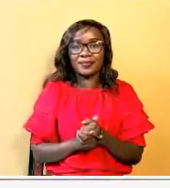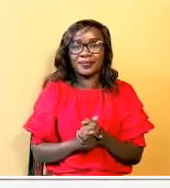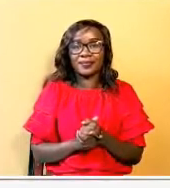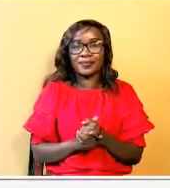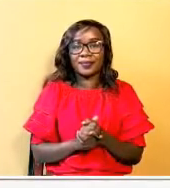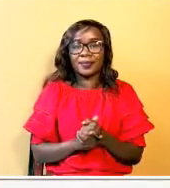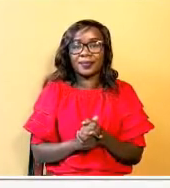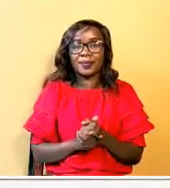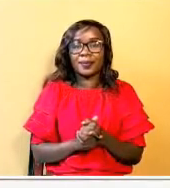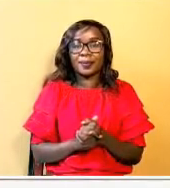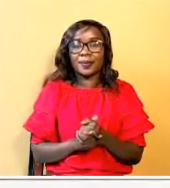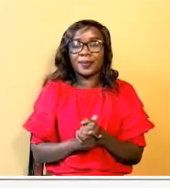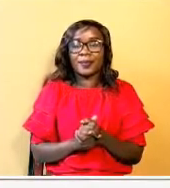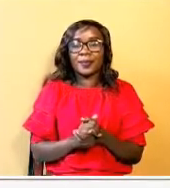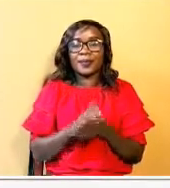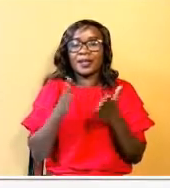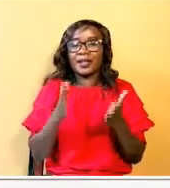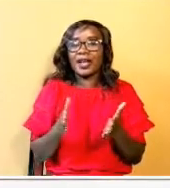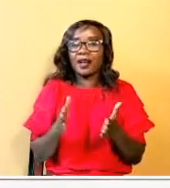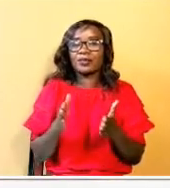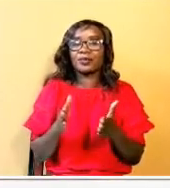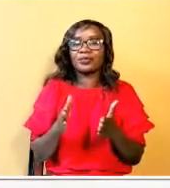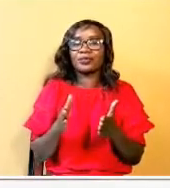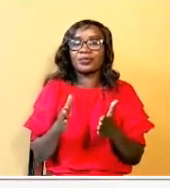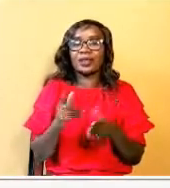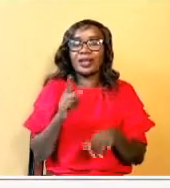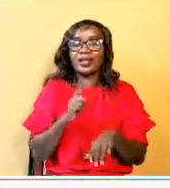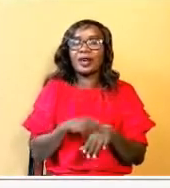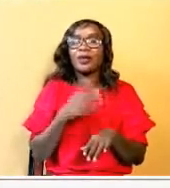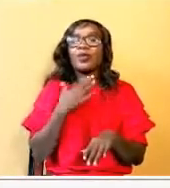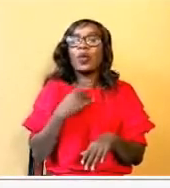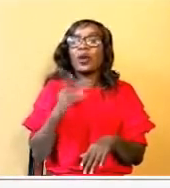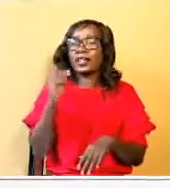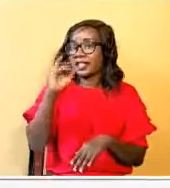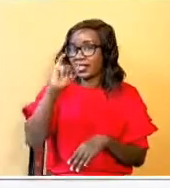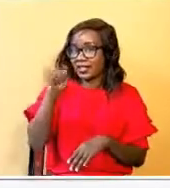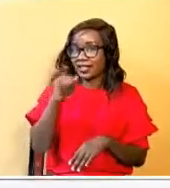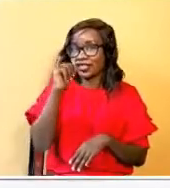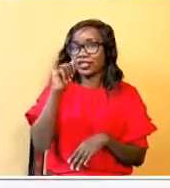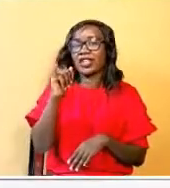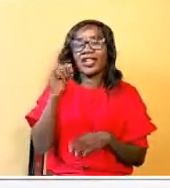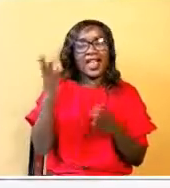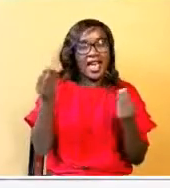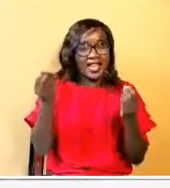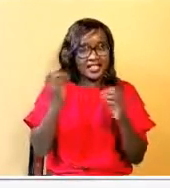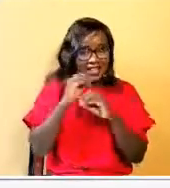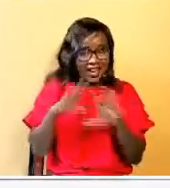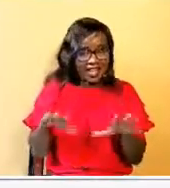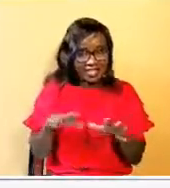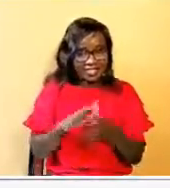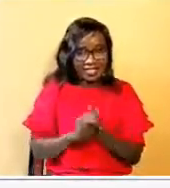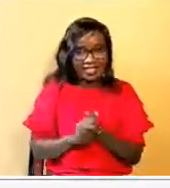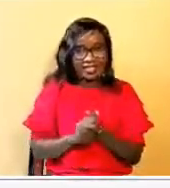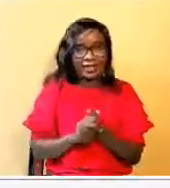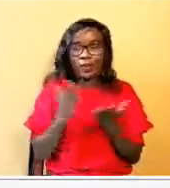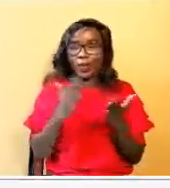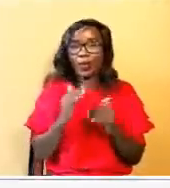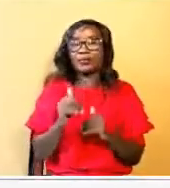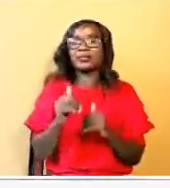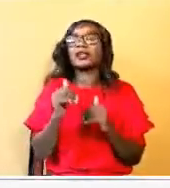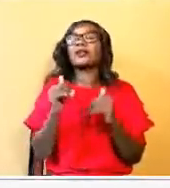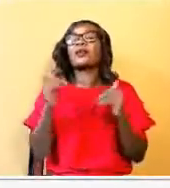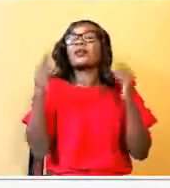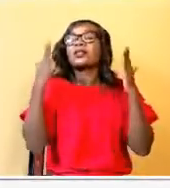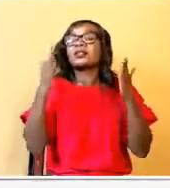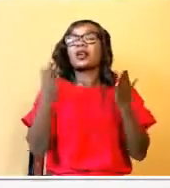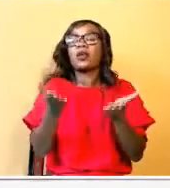Kwa kawaida uchezaji santuri, yani ukipenda UDJ, huwa si jambo rahisi, haswa ikizingatiwa umakini ambao